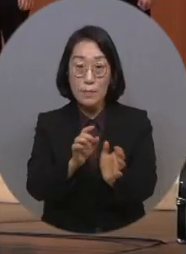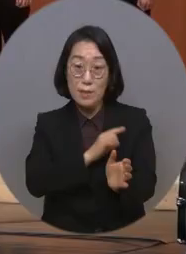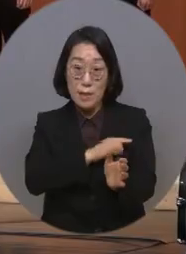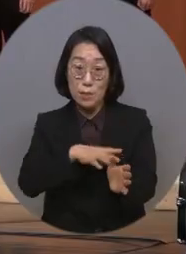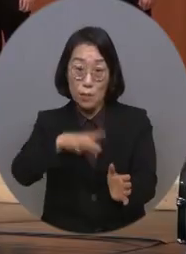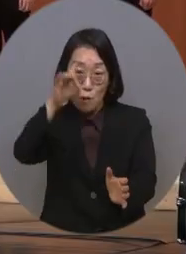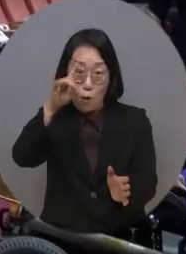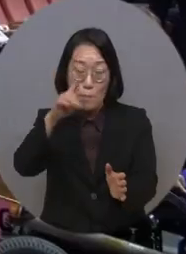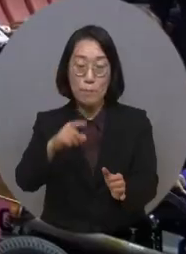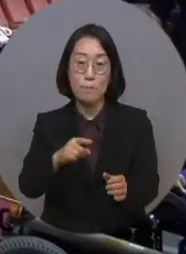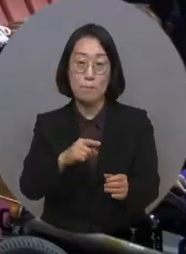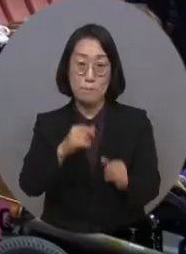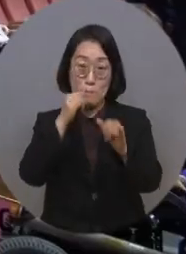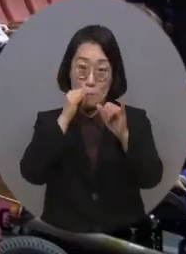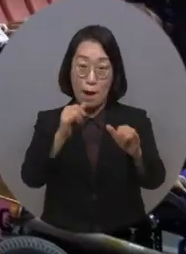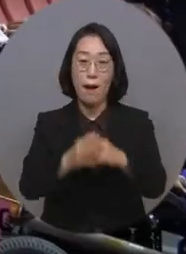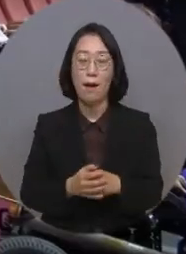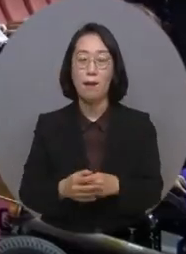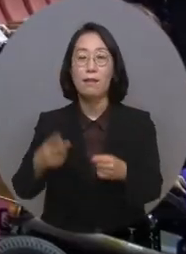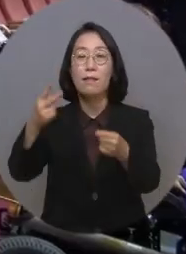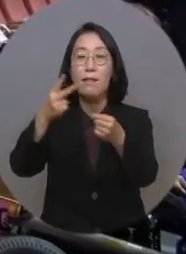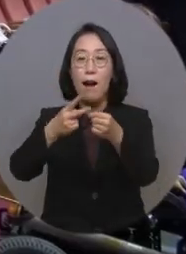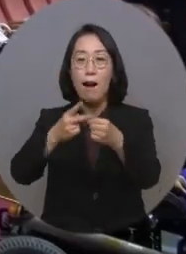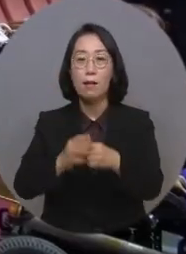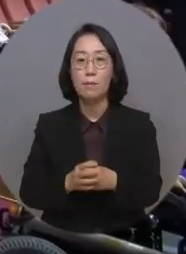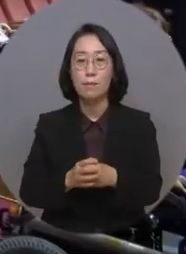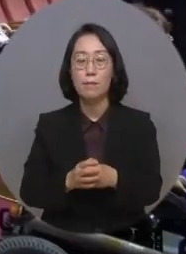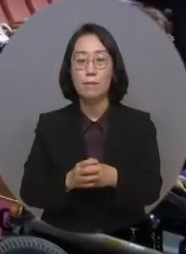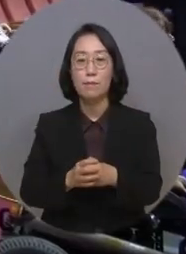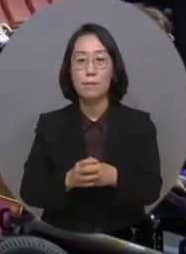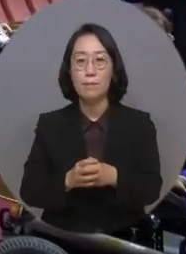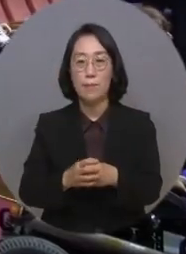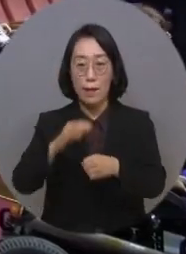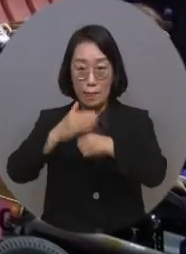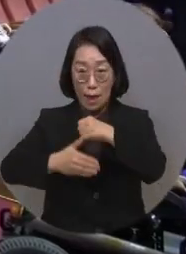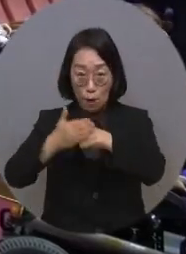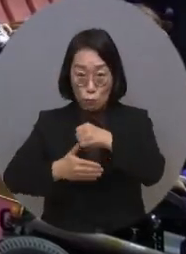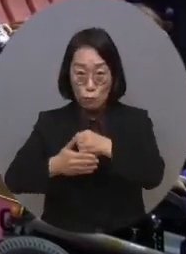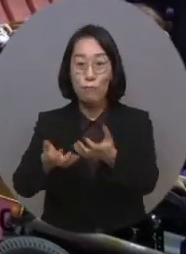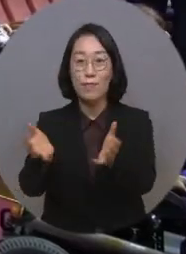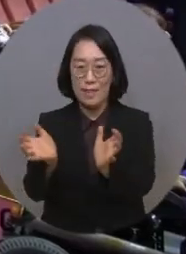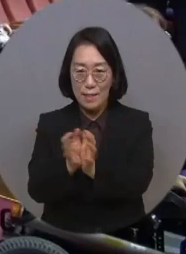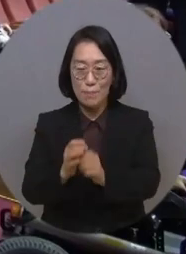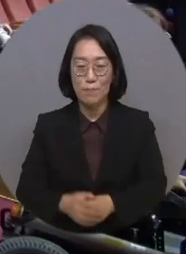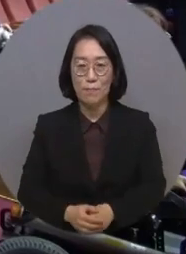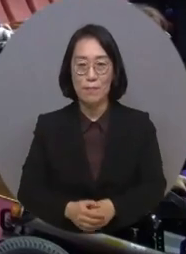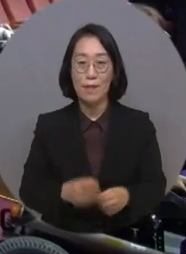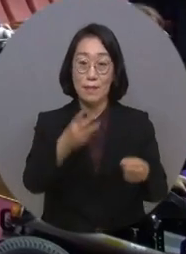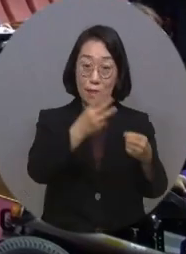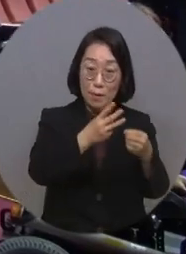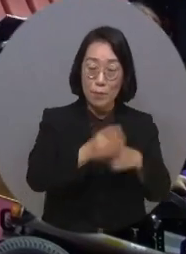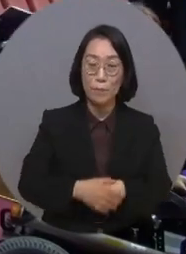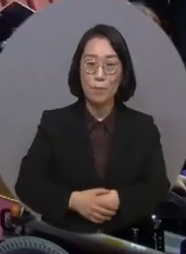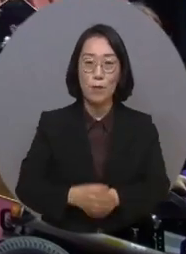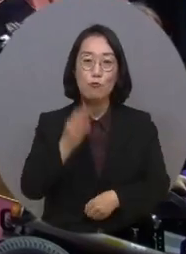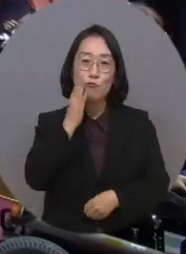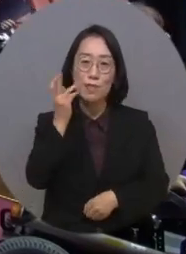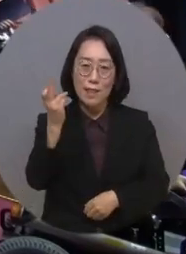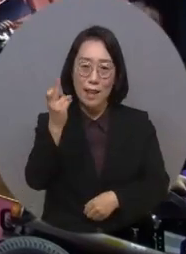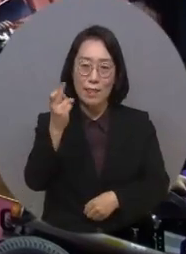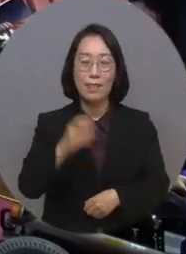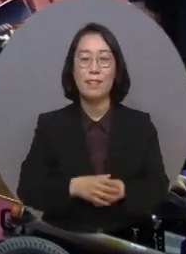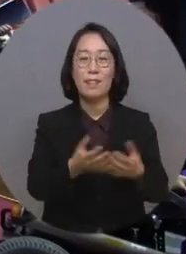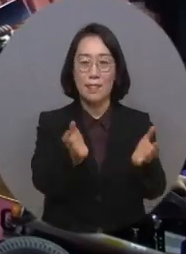불러 대상을 수상하였고 이어 금상은 대구 빗솔 합창단, 은상은 울산 소나무